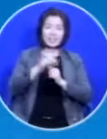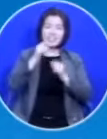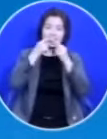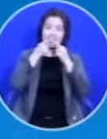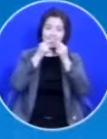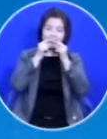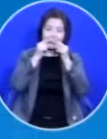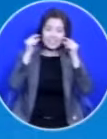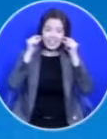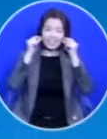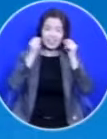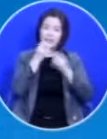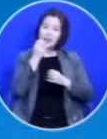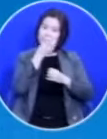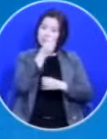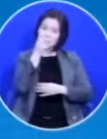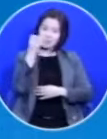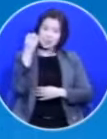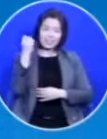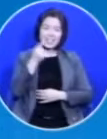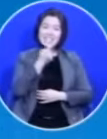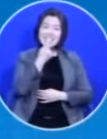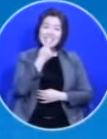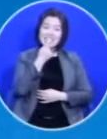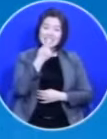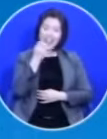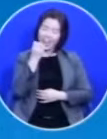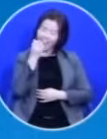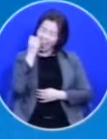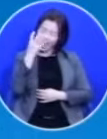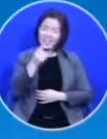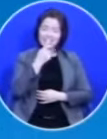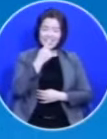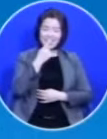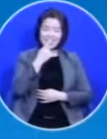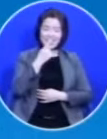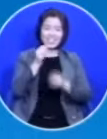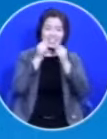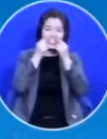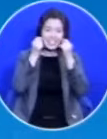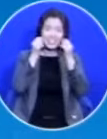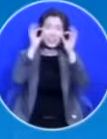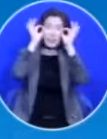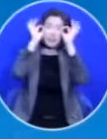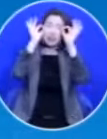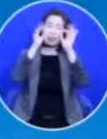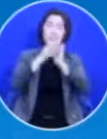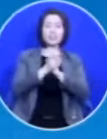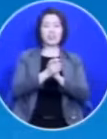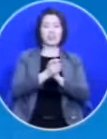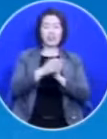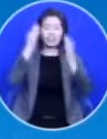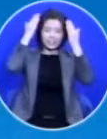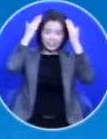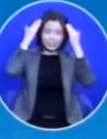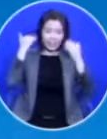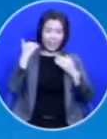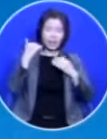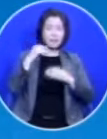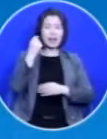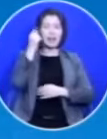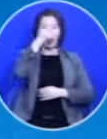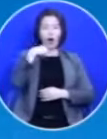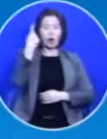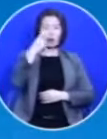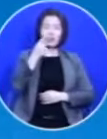사이에 반짝거리는 새하얀 치아를 보면서 그 감한 얼굴에 하얀